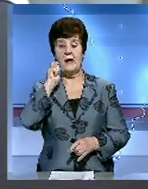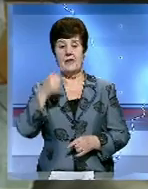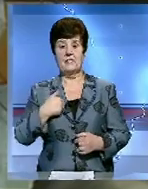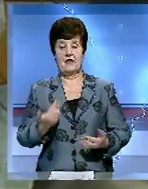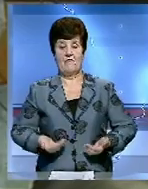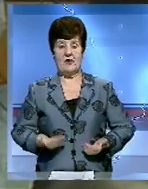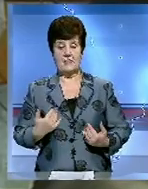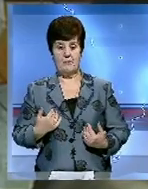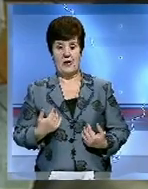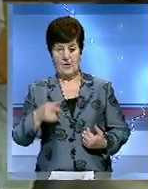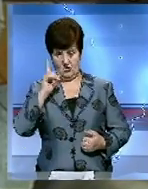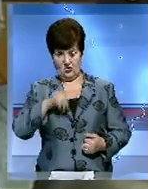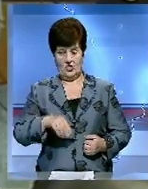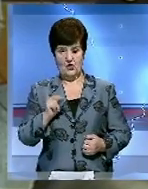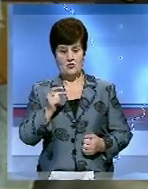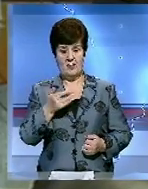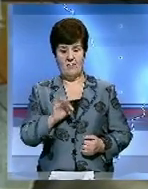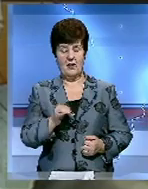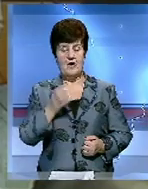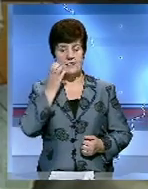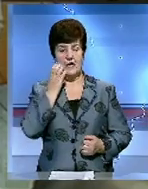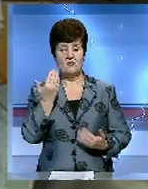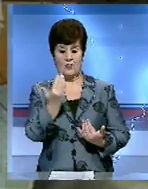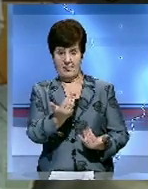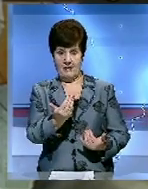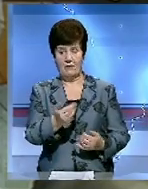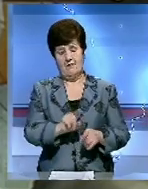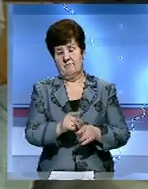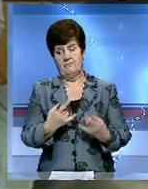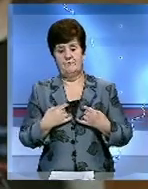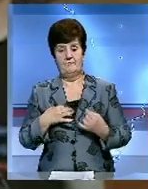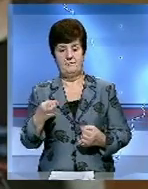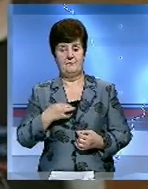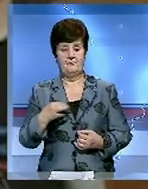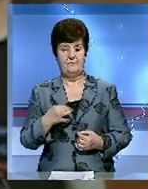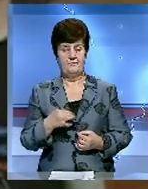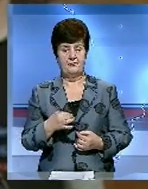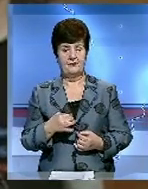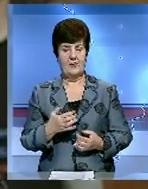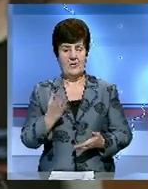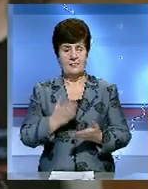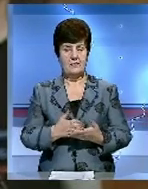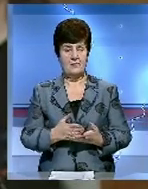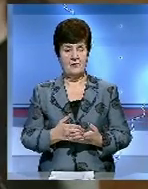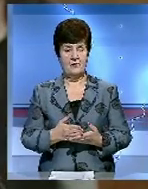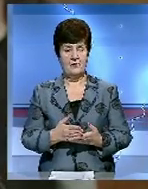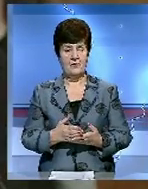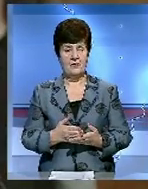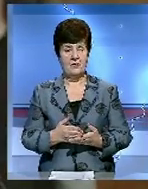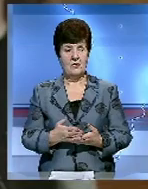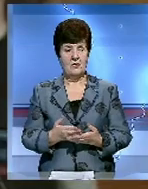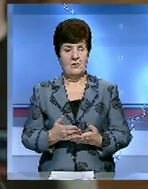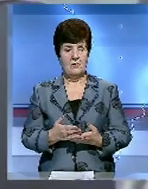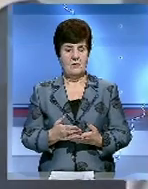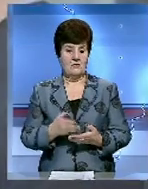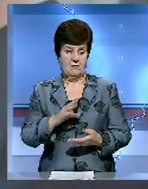ceva? Sarcina ta e treaba ta. Eu vreau să dau bacalaureatul, să plec la universitate, iar sarcina ta nu va